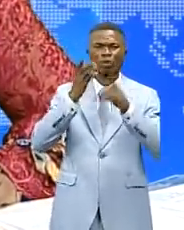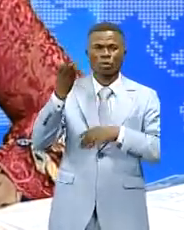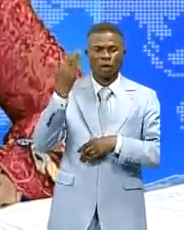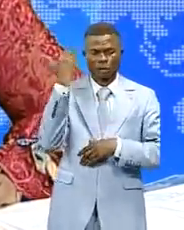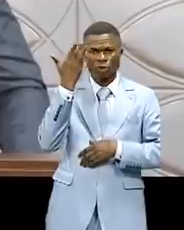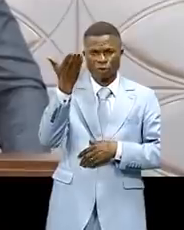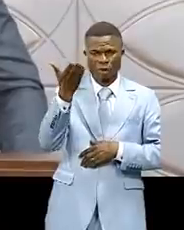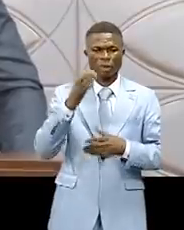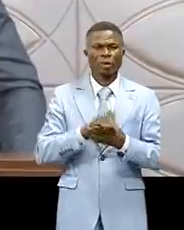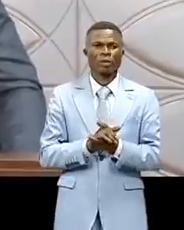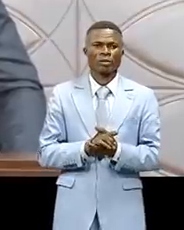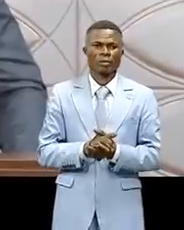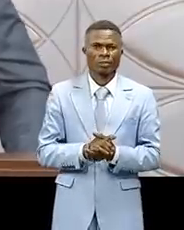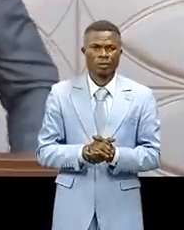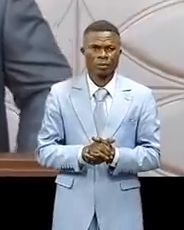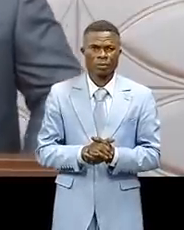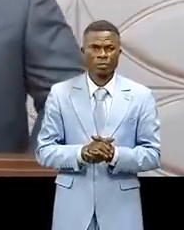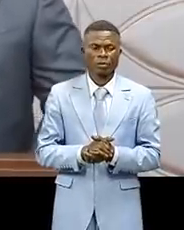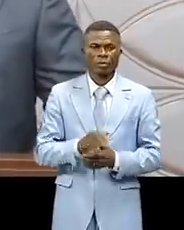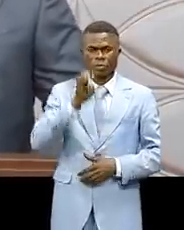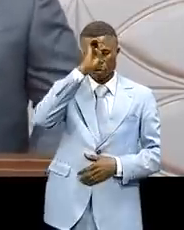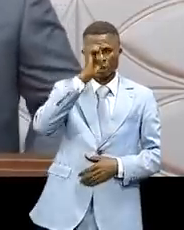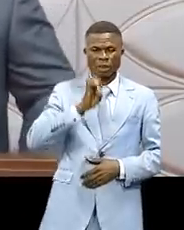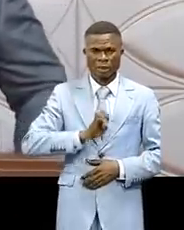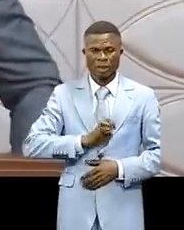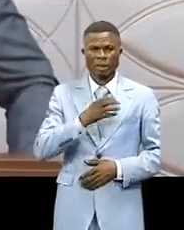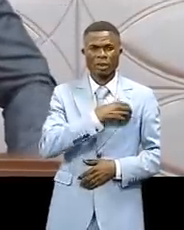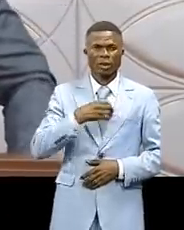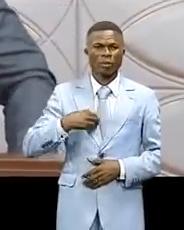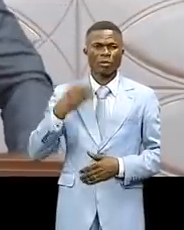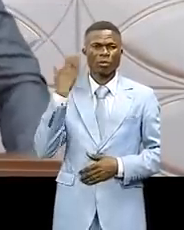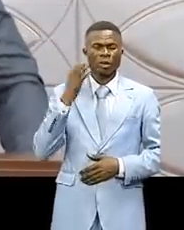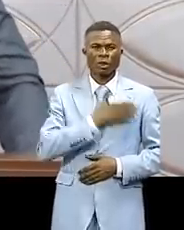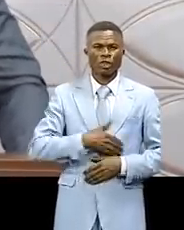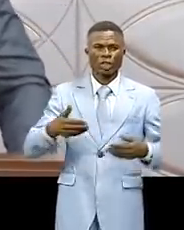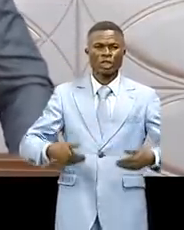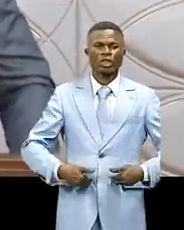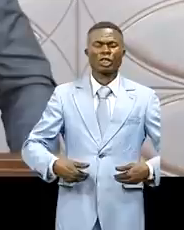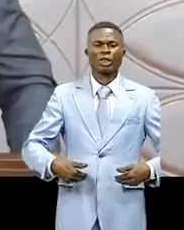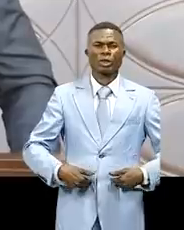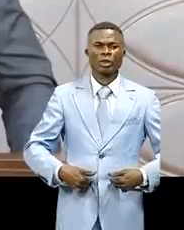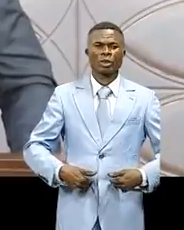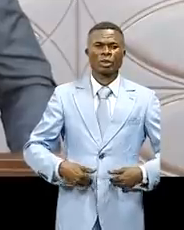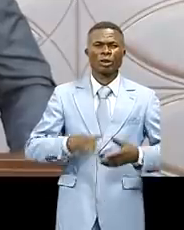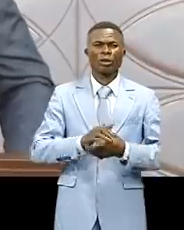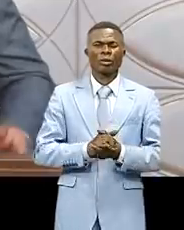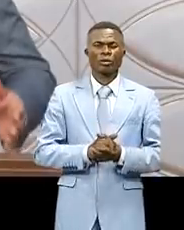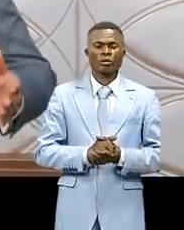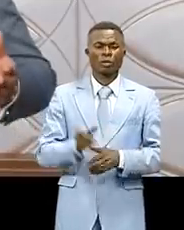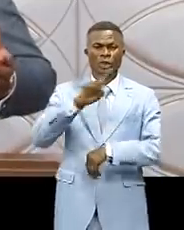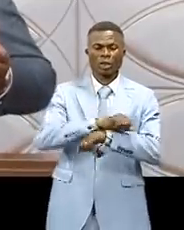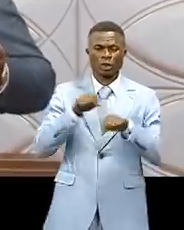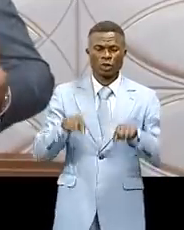honorable excellences mesdames et messieurs chers jeunes en ce jour